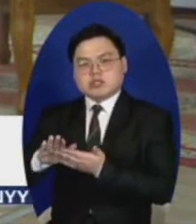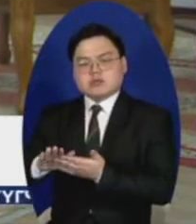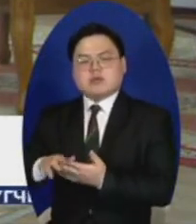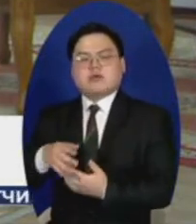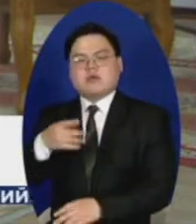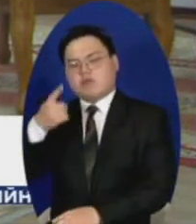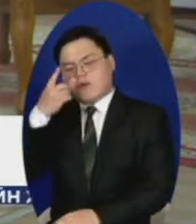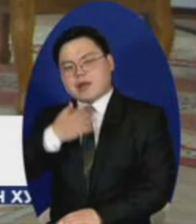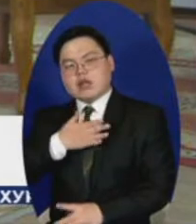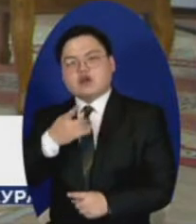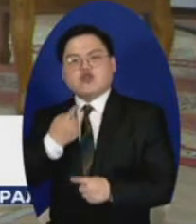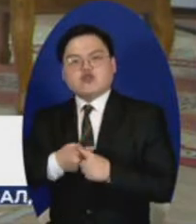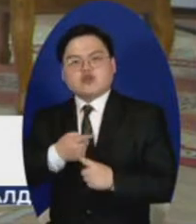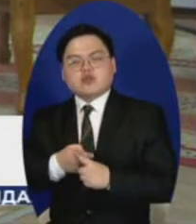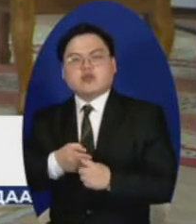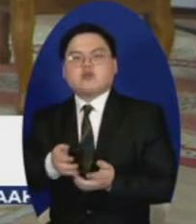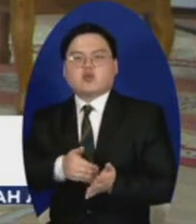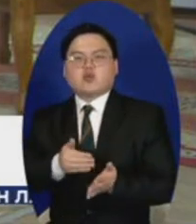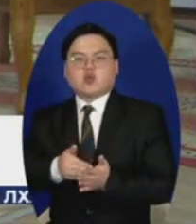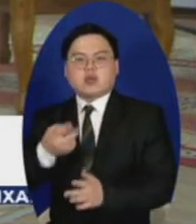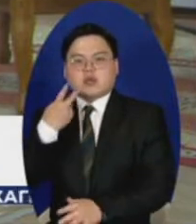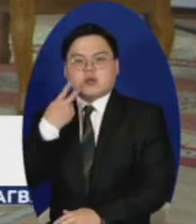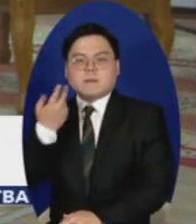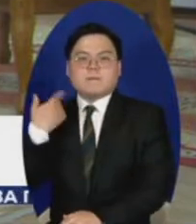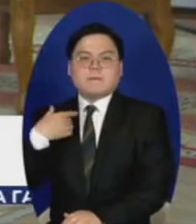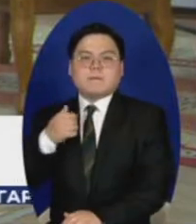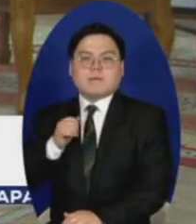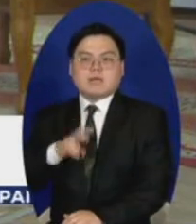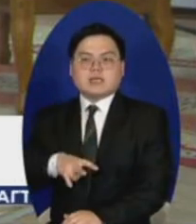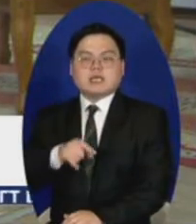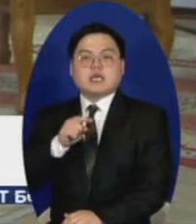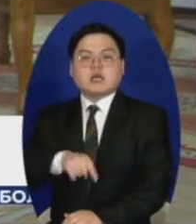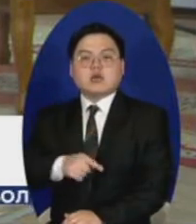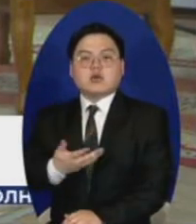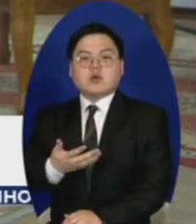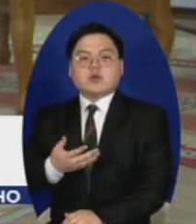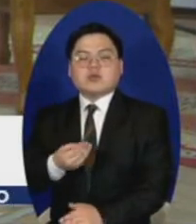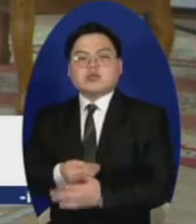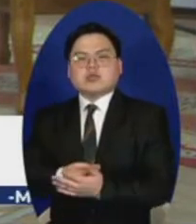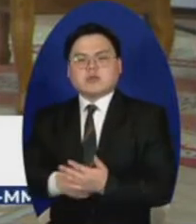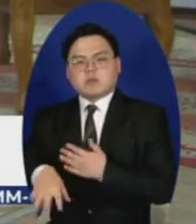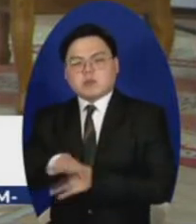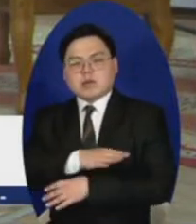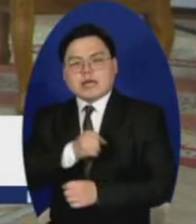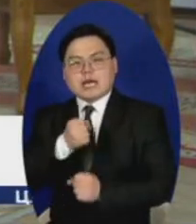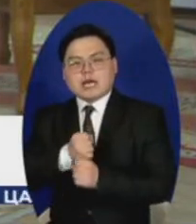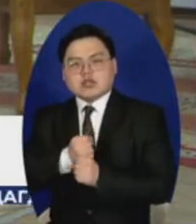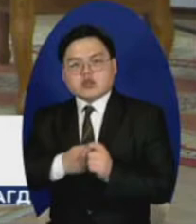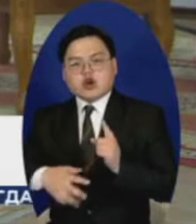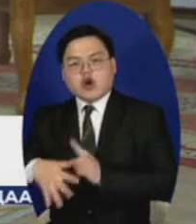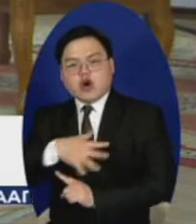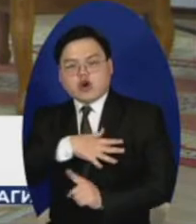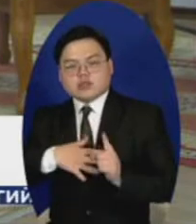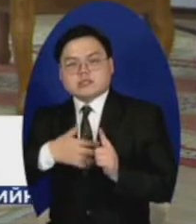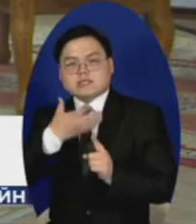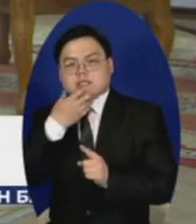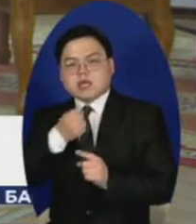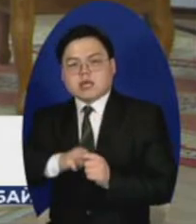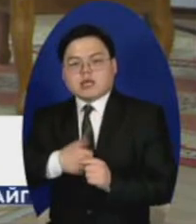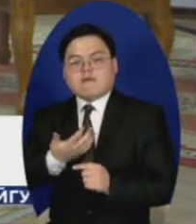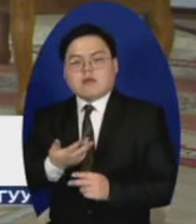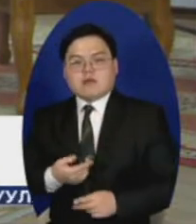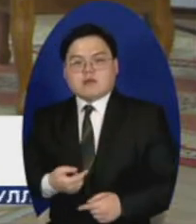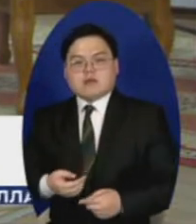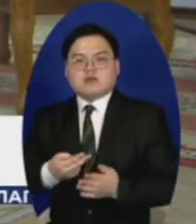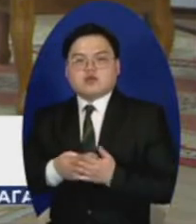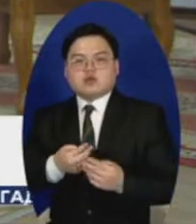бол тоног техник хэрэгсэл бол их тогтмог байдаг. Энэ байдлаа өнөөдөр бидний ажлын одоо эрч хүчийг улам хэмжиж ажлын